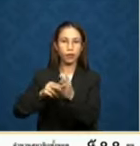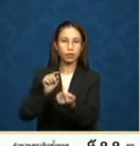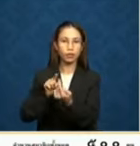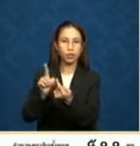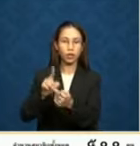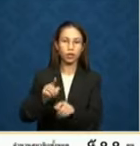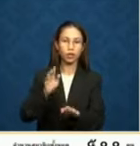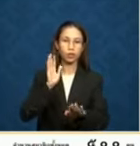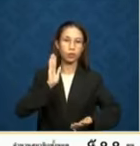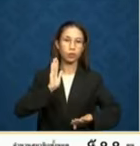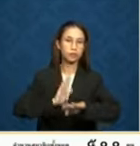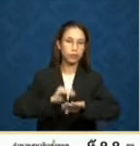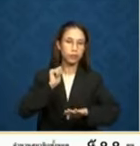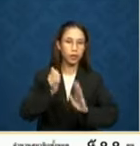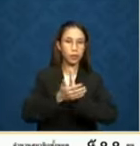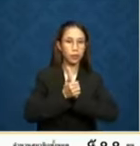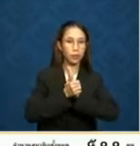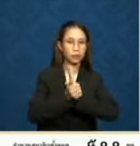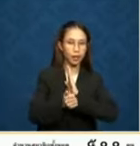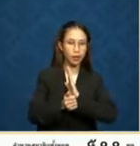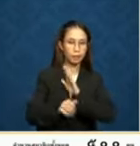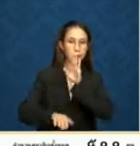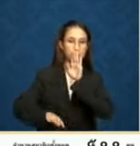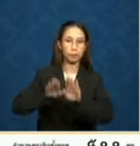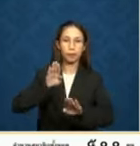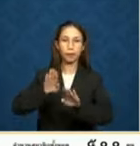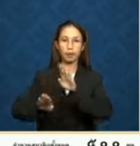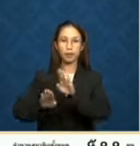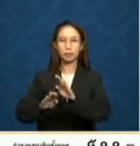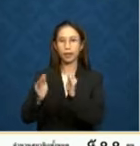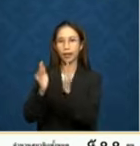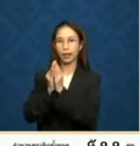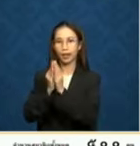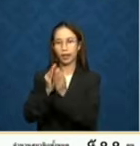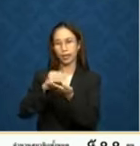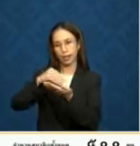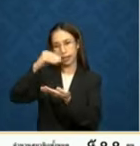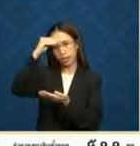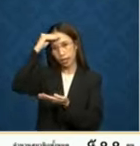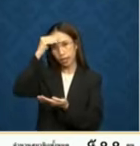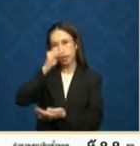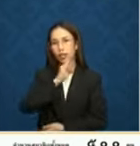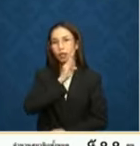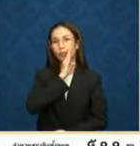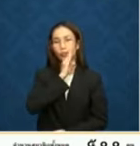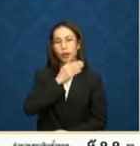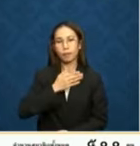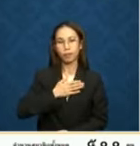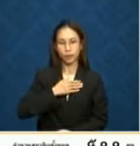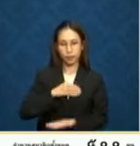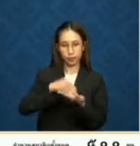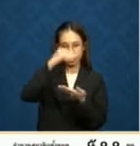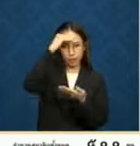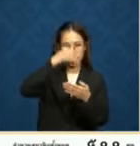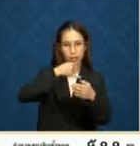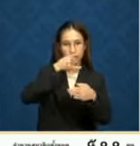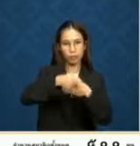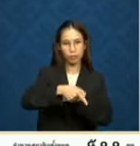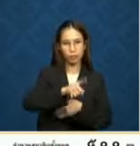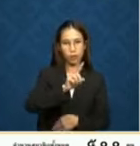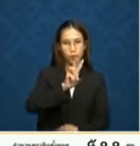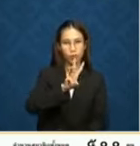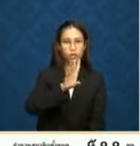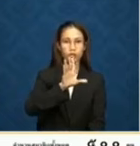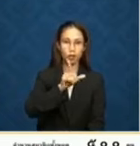เปรียบเทียบเป็หน่วยกตต่างๆสมมิวาผมจบระดับประวช.หรอประวส.